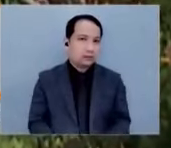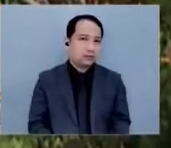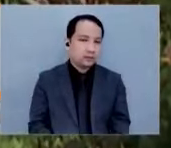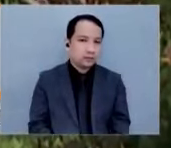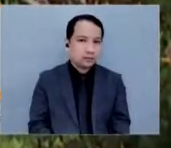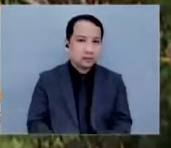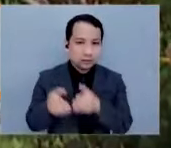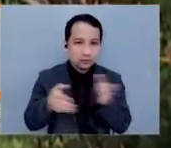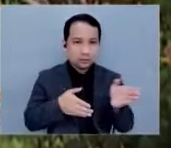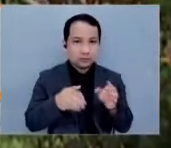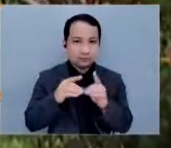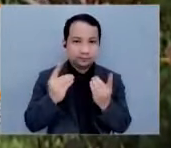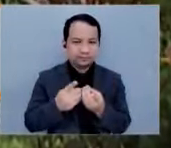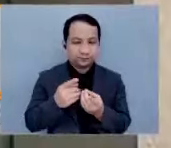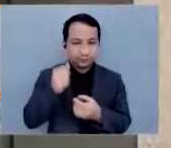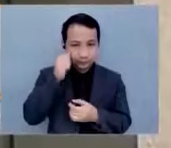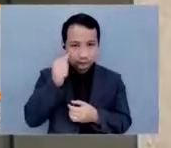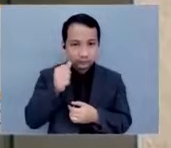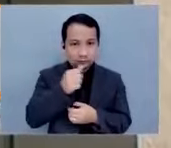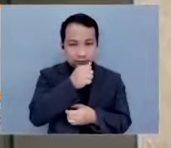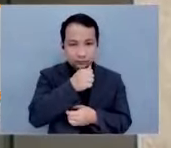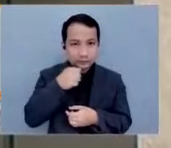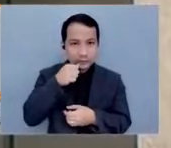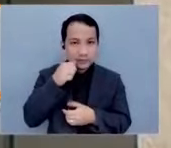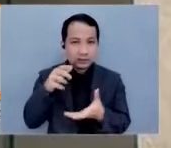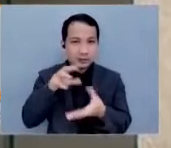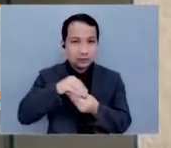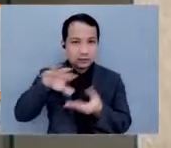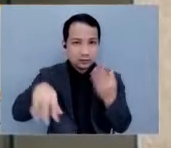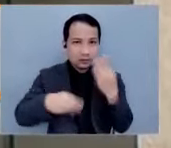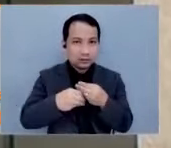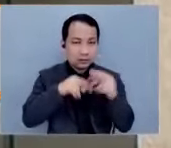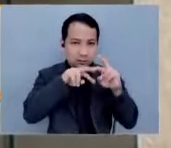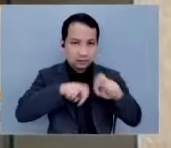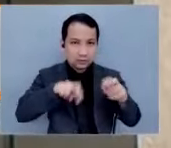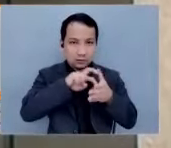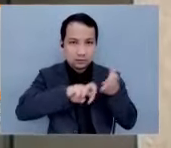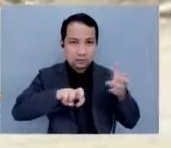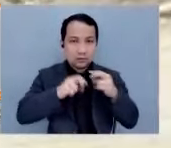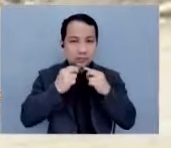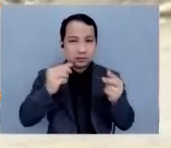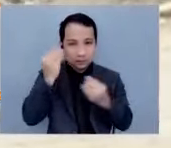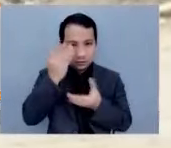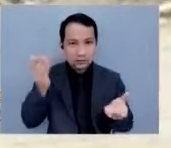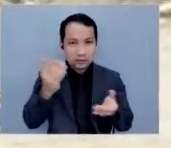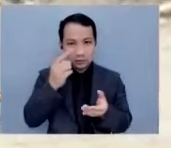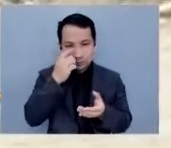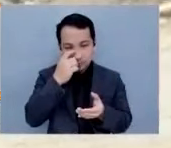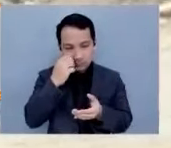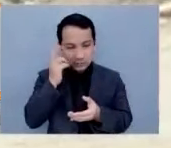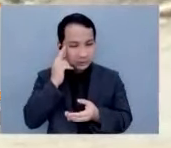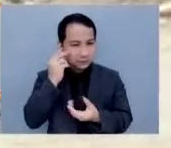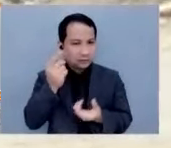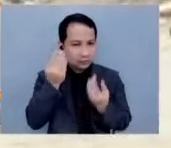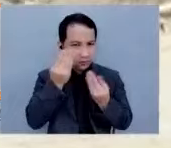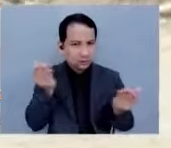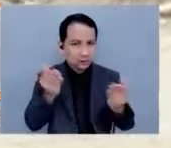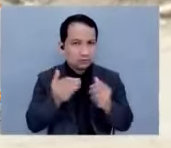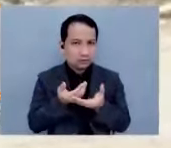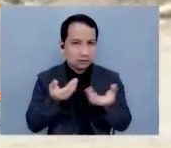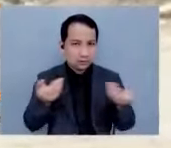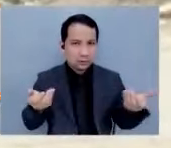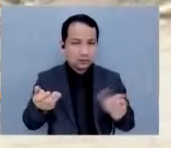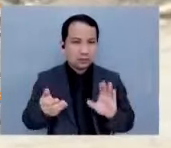ng Department of Agriculture na isama sa kanilang internal audit ang mga revelasyon ni Tulfo. Pinag-aaralan ring ihiwalay ang laboratory